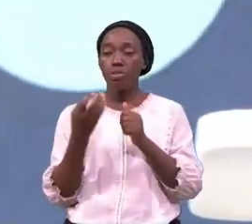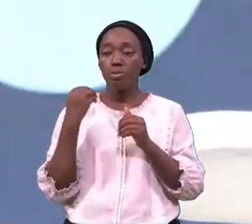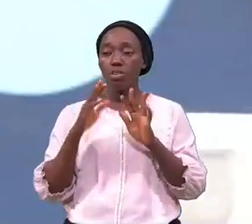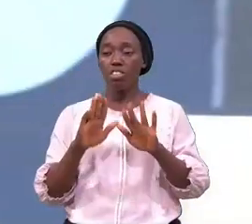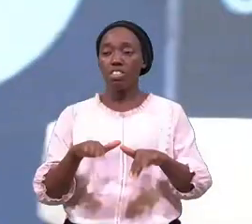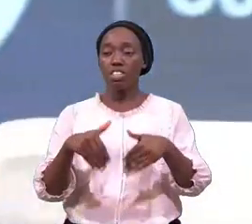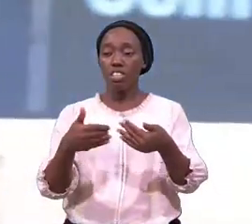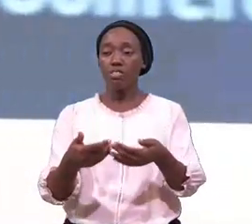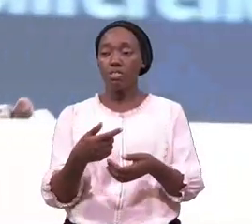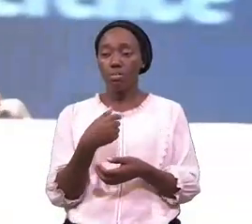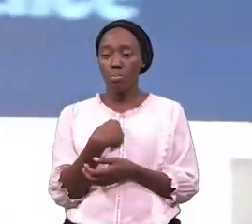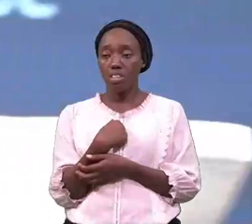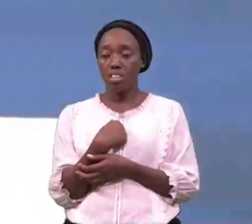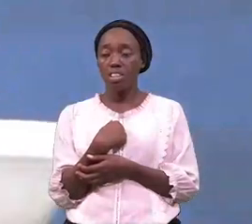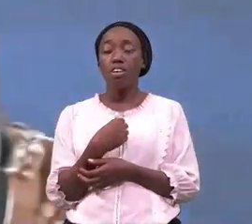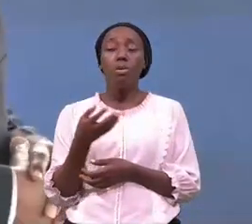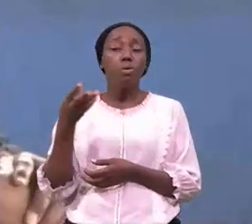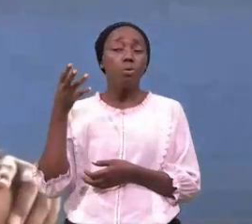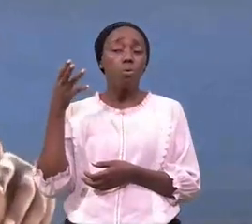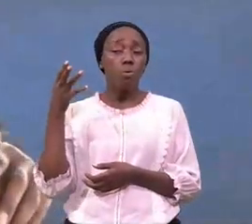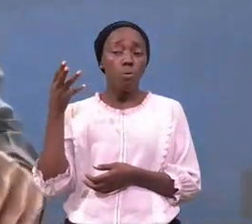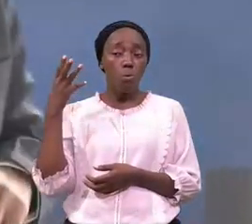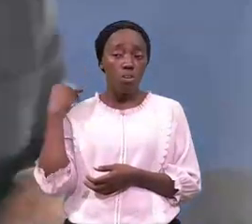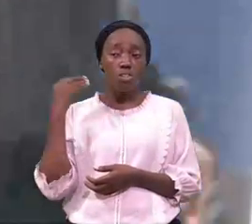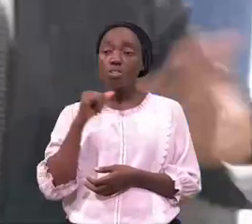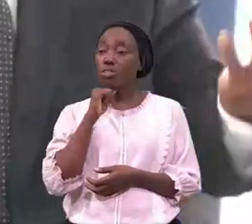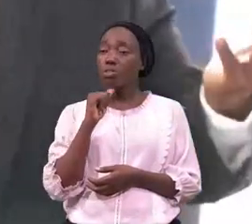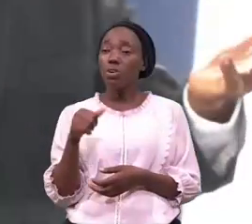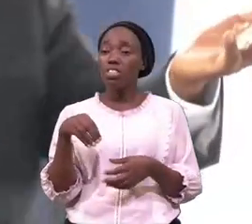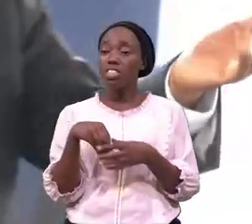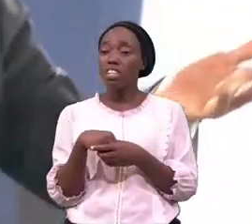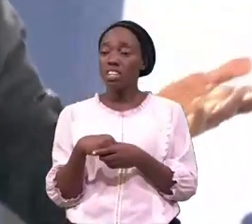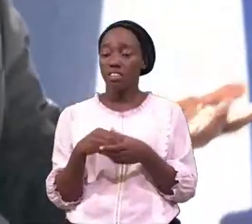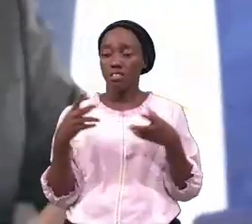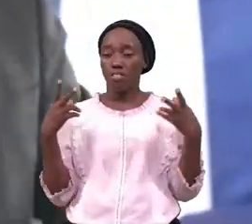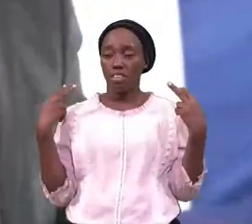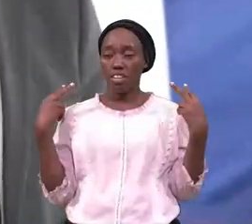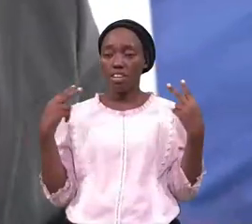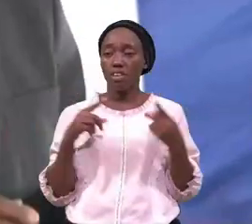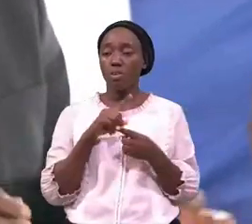La grâce envers moi n'a pas été vaine.